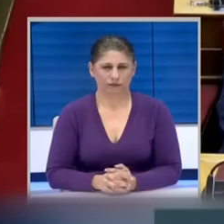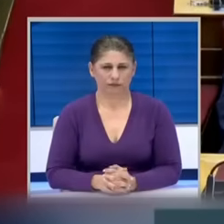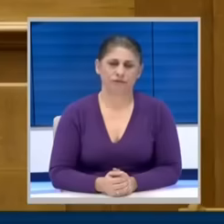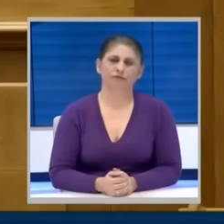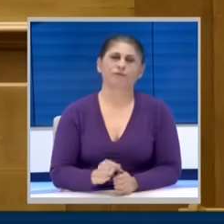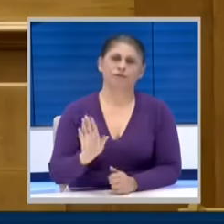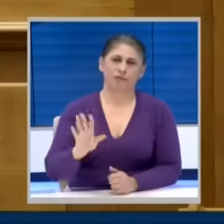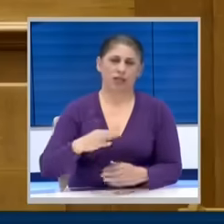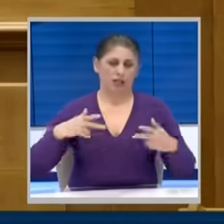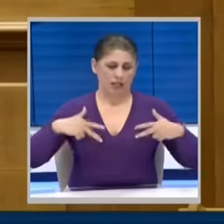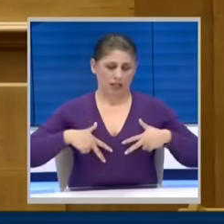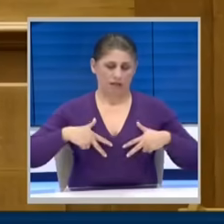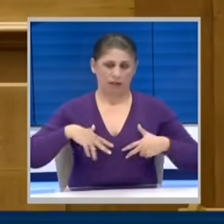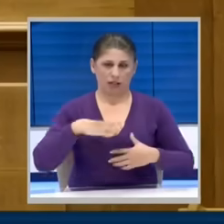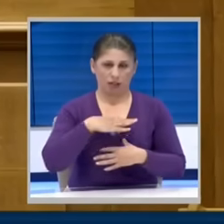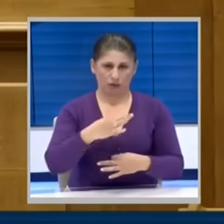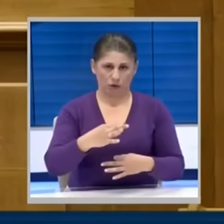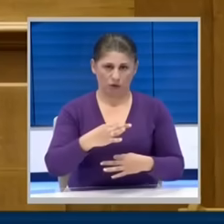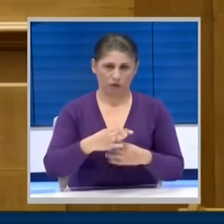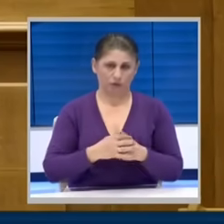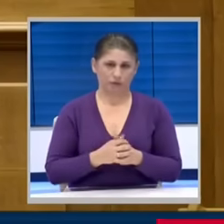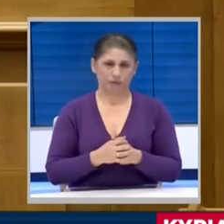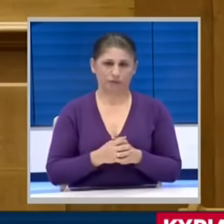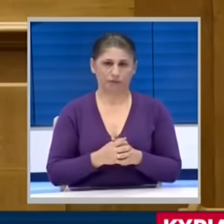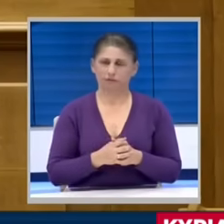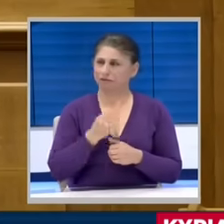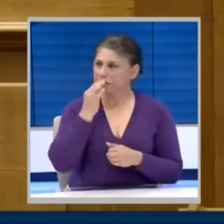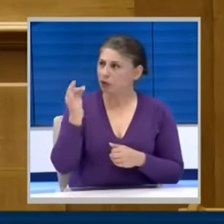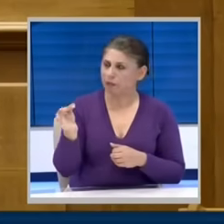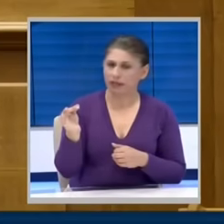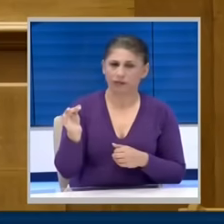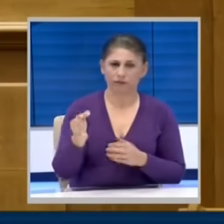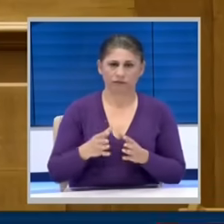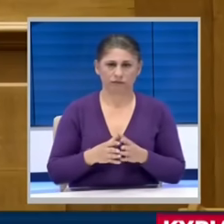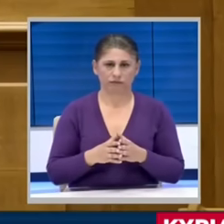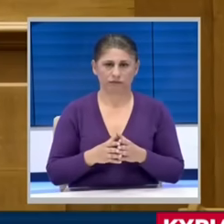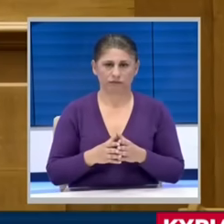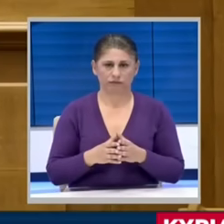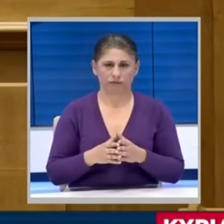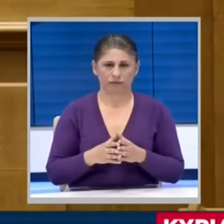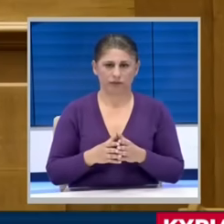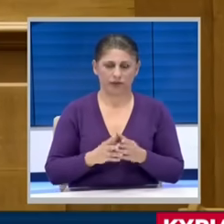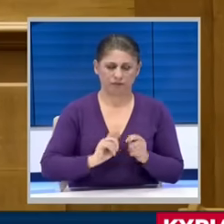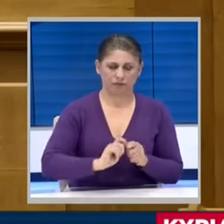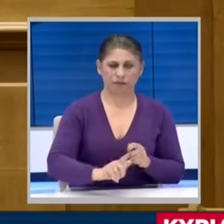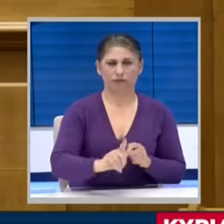Συνεχίζουμε. Επιτέλους, κυβερνητικός εκπρόσωπος τον χαρακτήρισε υπονομευτή του